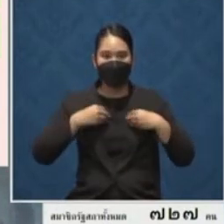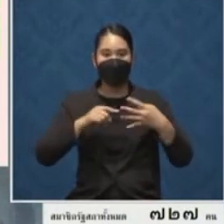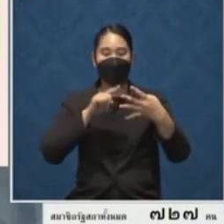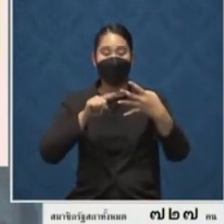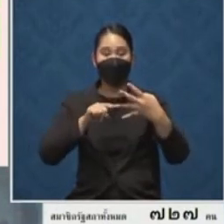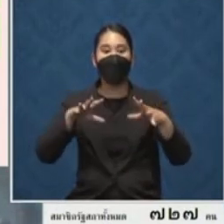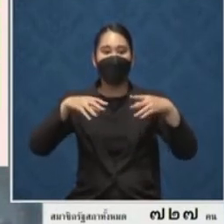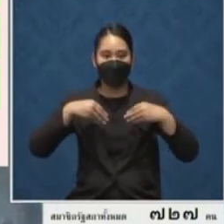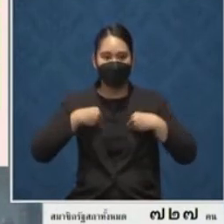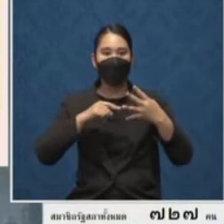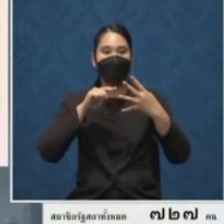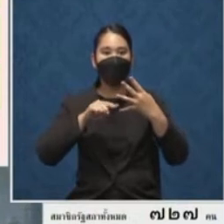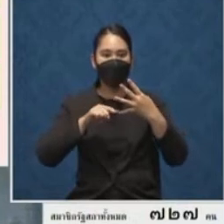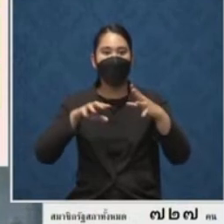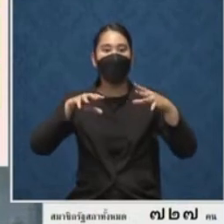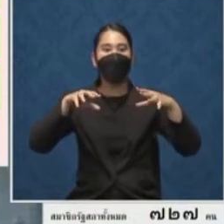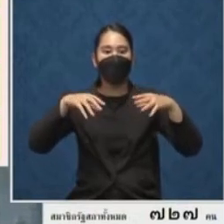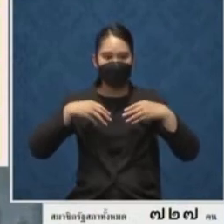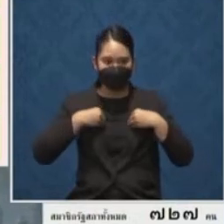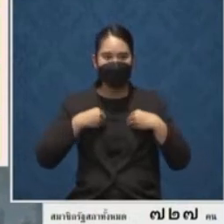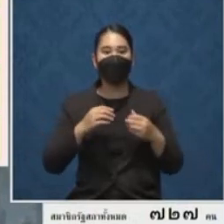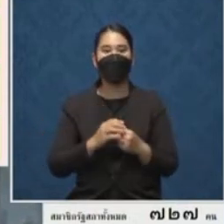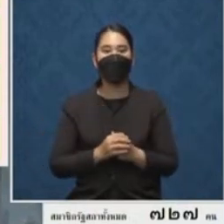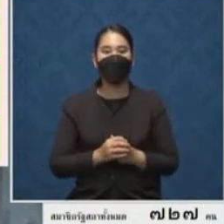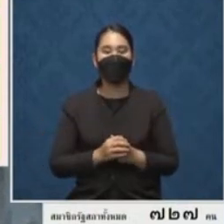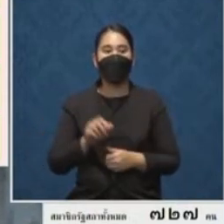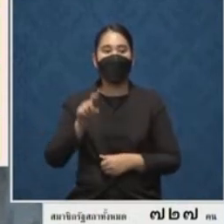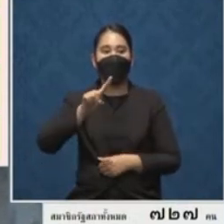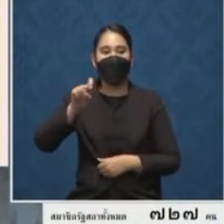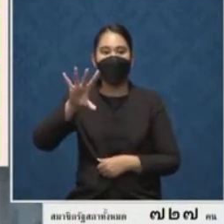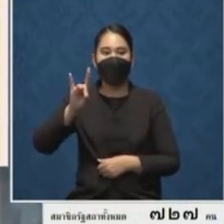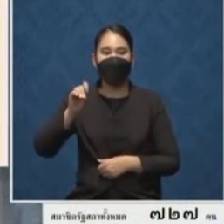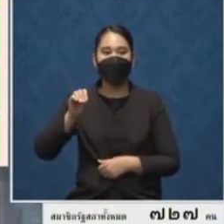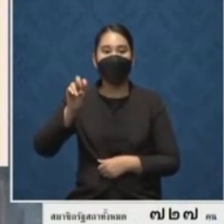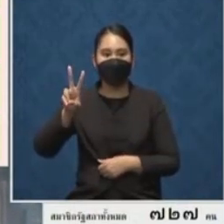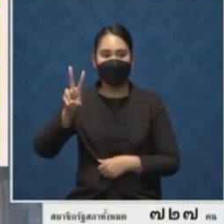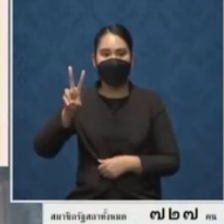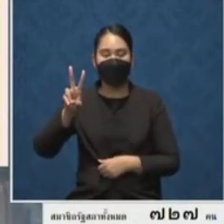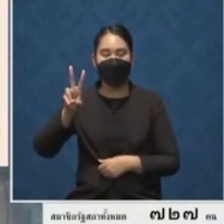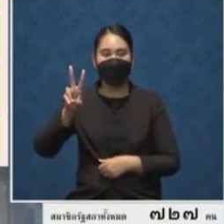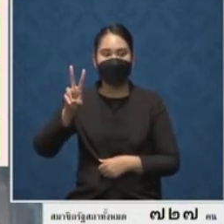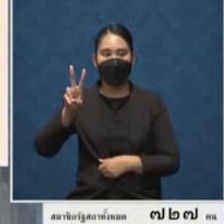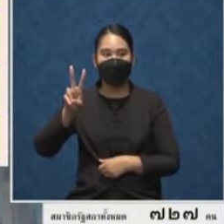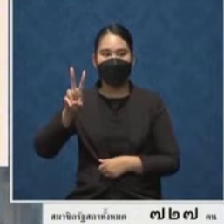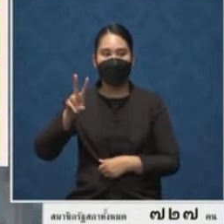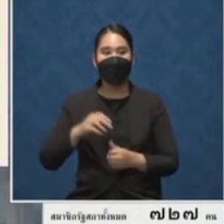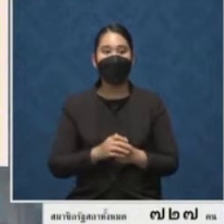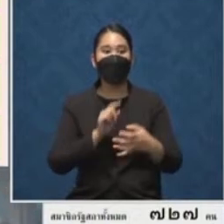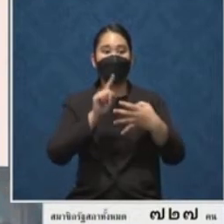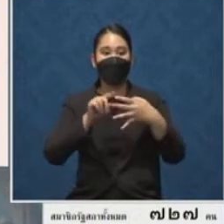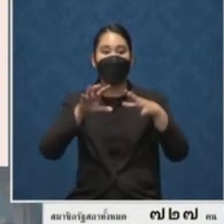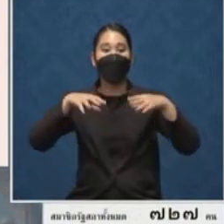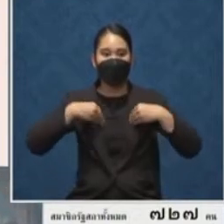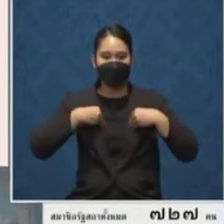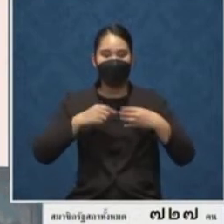การและ4รับหลักการครับ 182นายเดชอิดขาวทอง 1รับหลักการ2